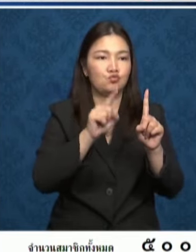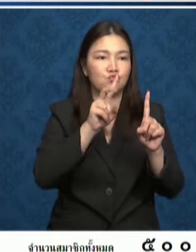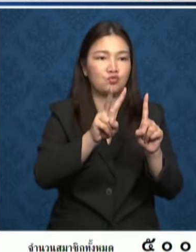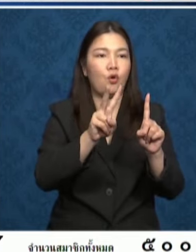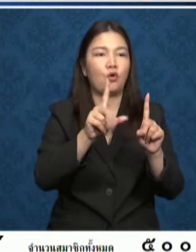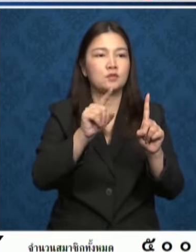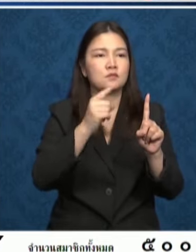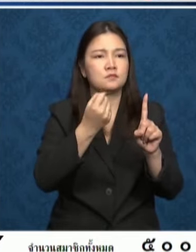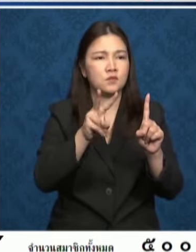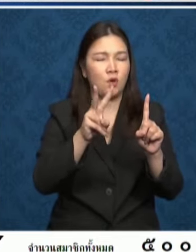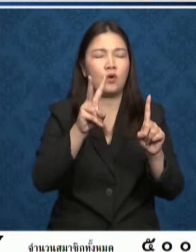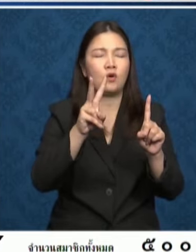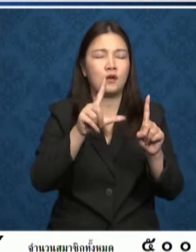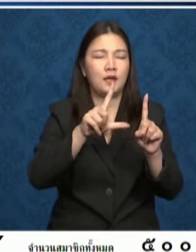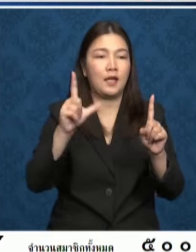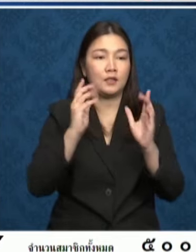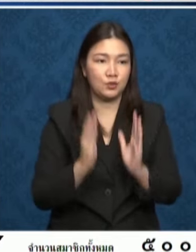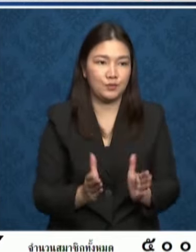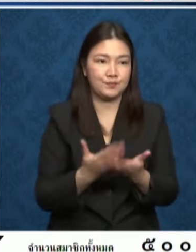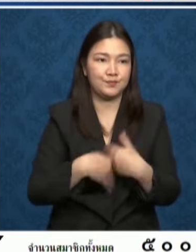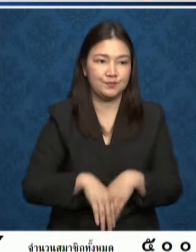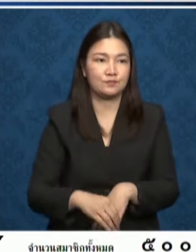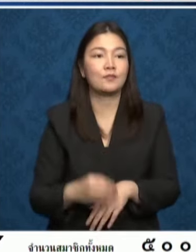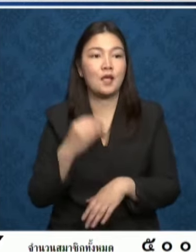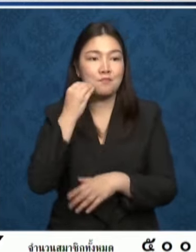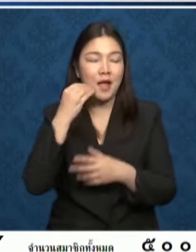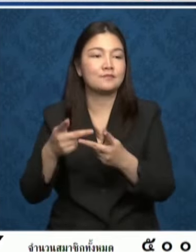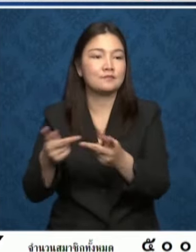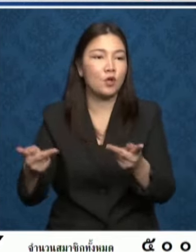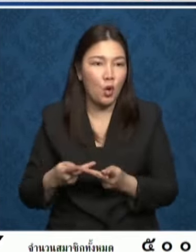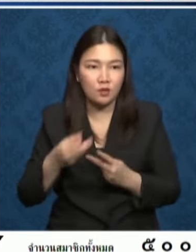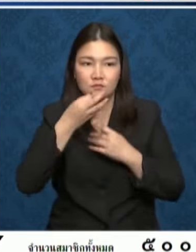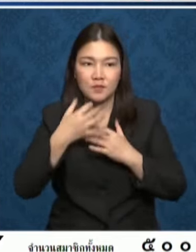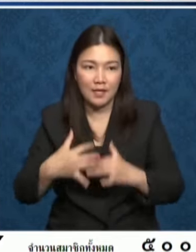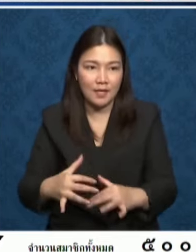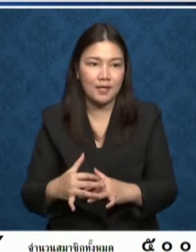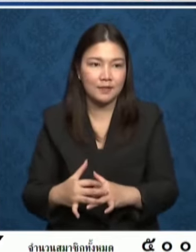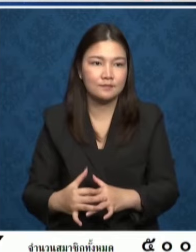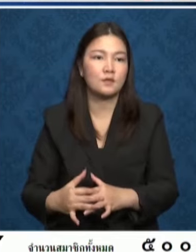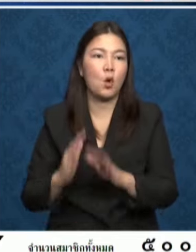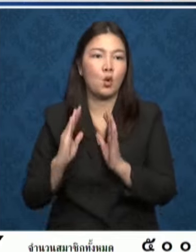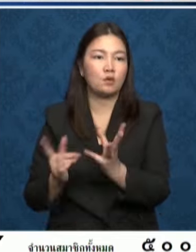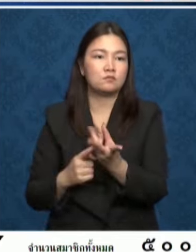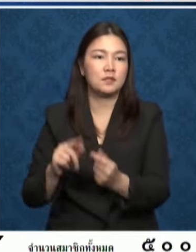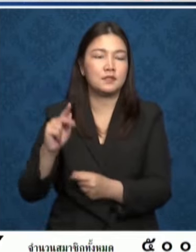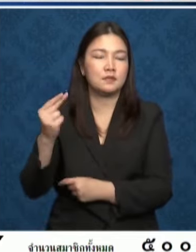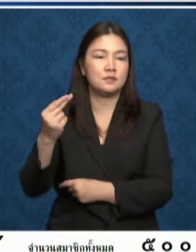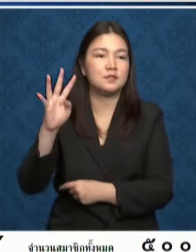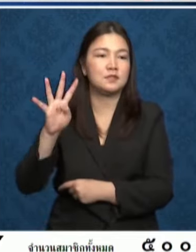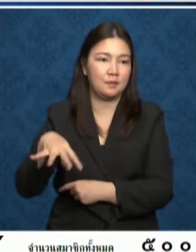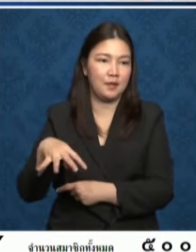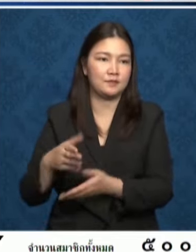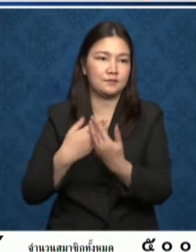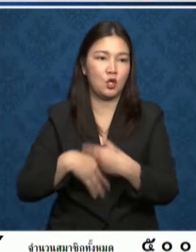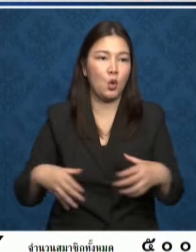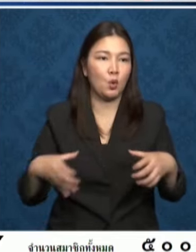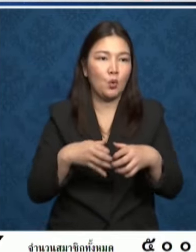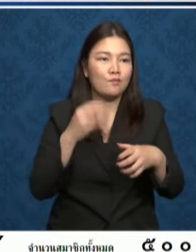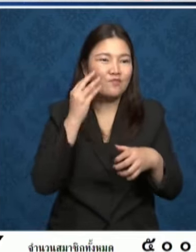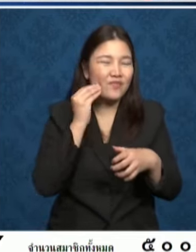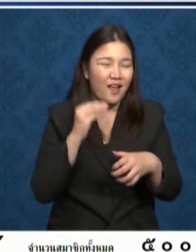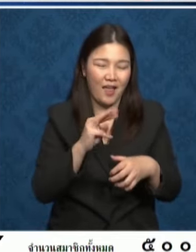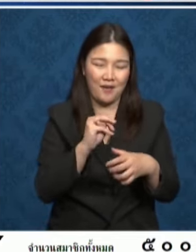46ชุมชน 14,000คนและกลุ่มมันนิซึ่งแบ่งเป็น 15กลุ่มครอบครัว